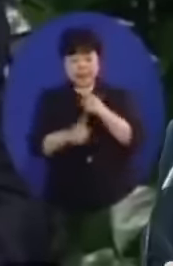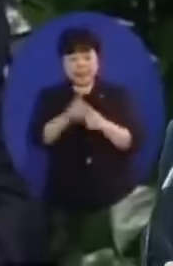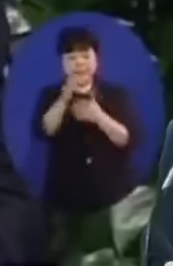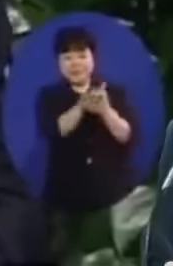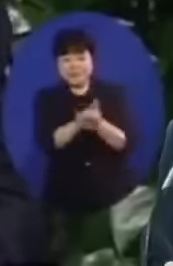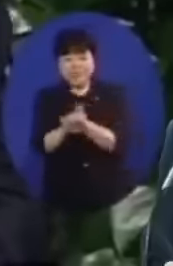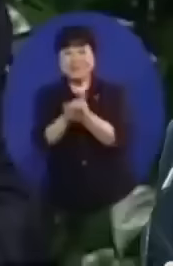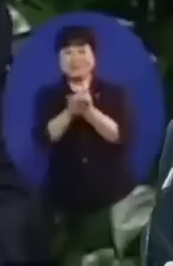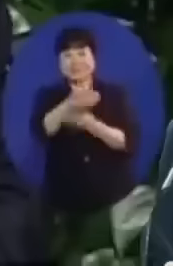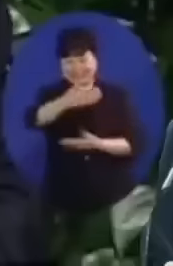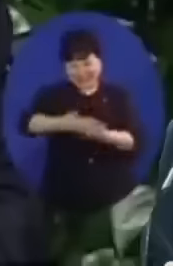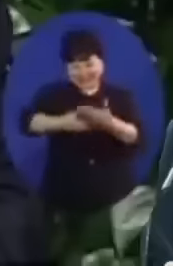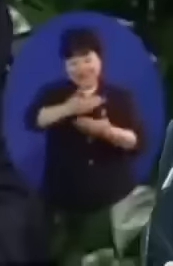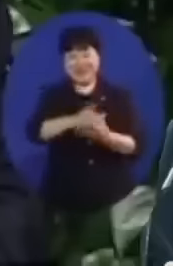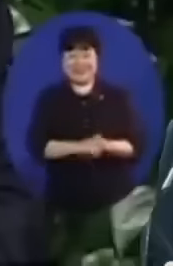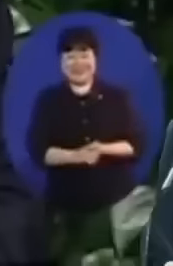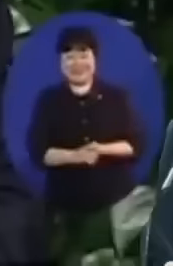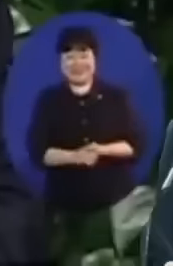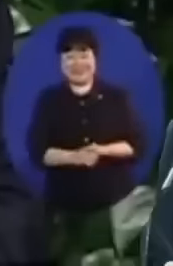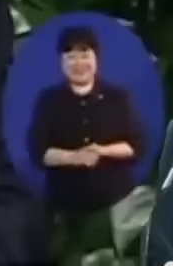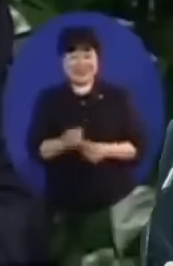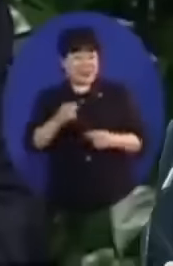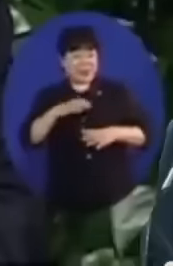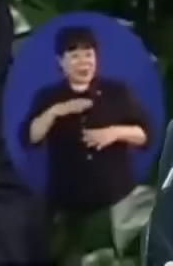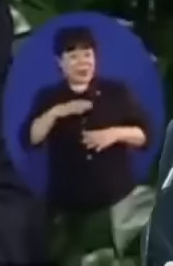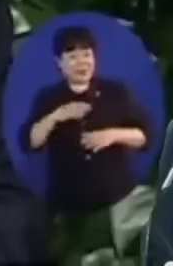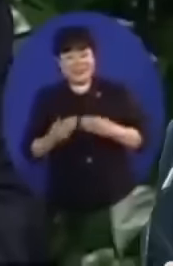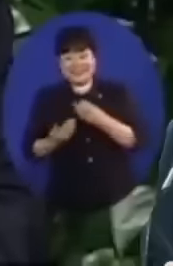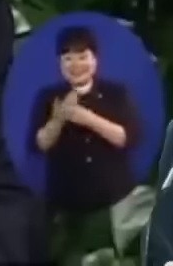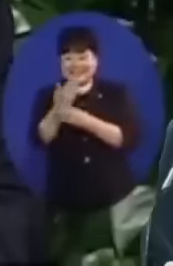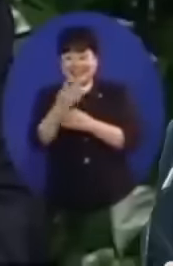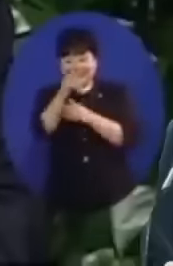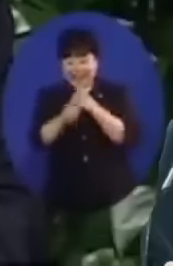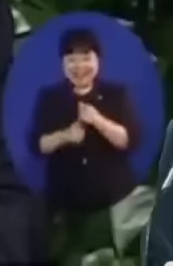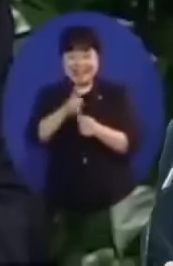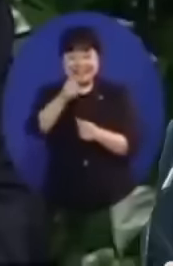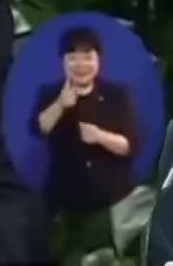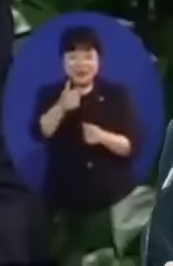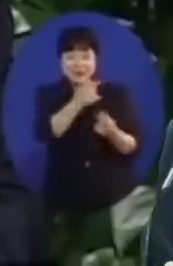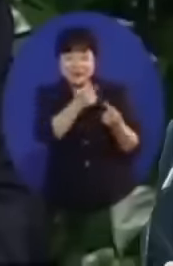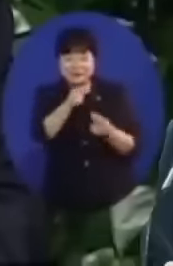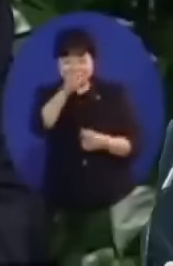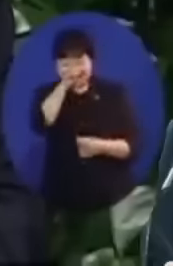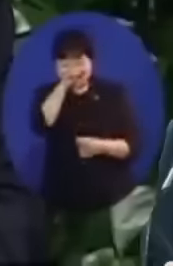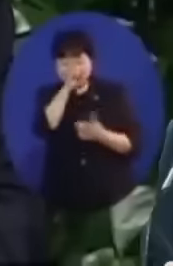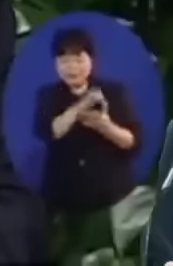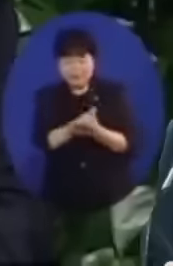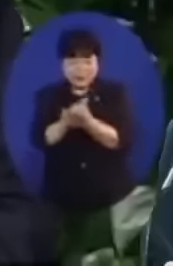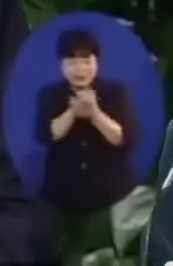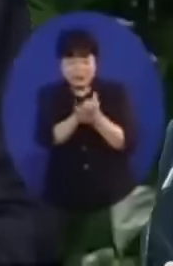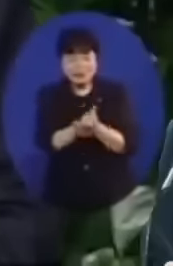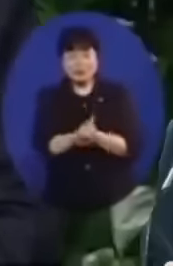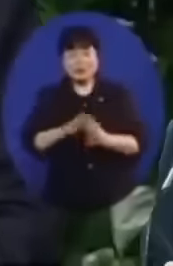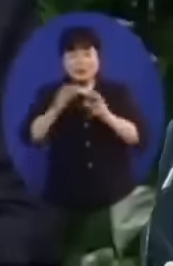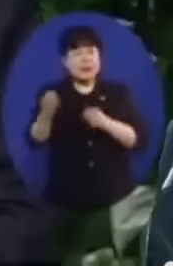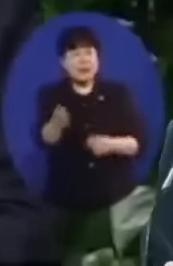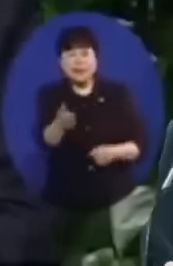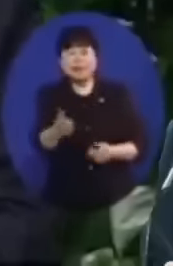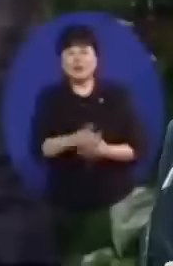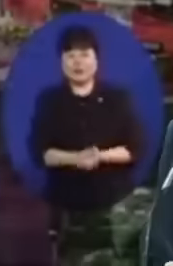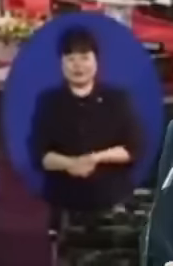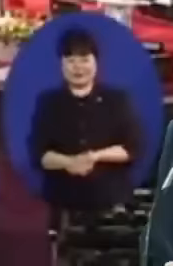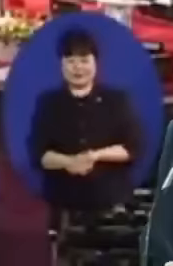하나님을 친구를 사귀면 기가 막히죠. 하나님같이 좋은 친구가 세상에 어디